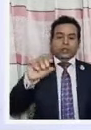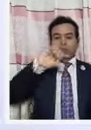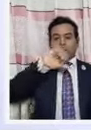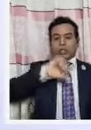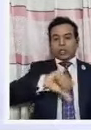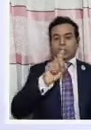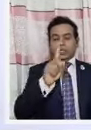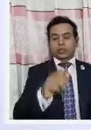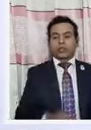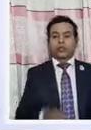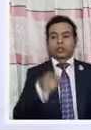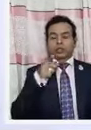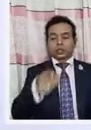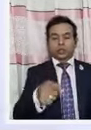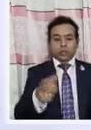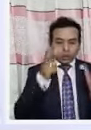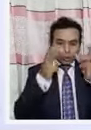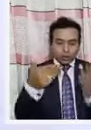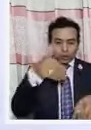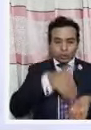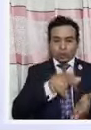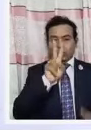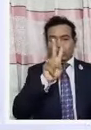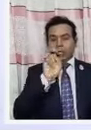আছেন 18591 জন।